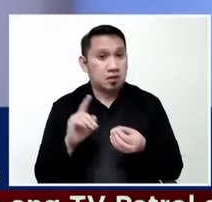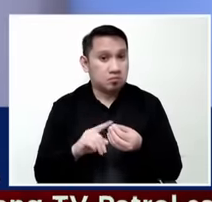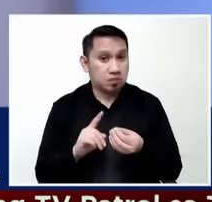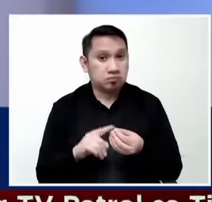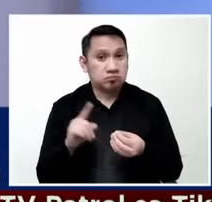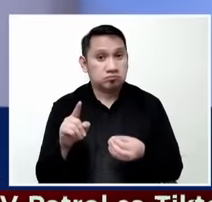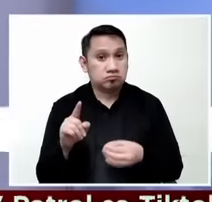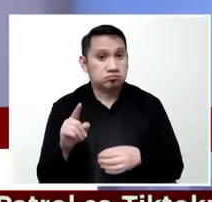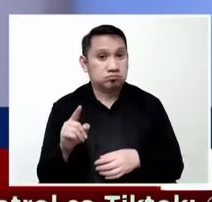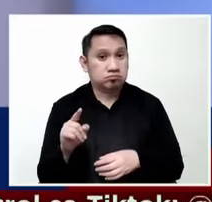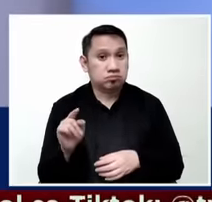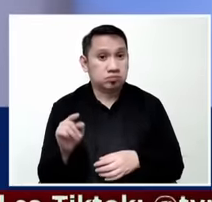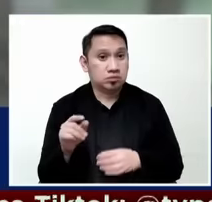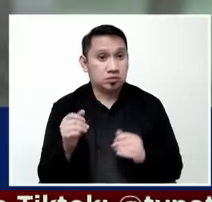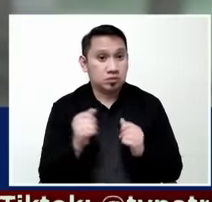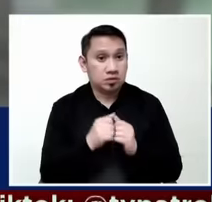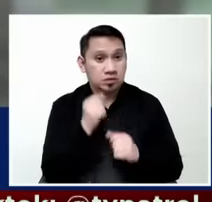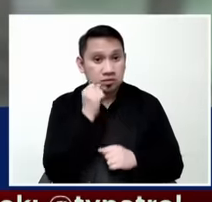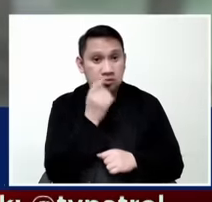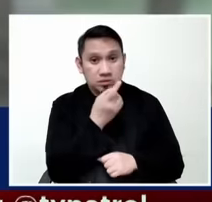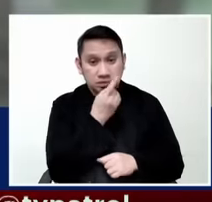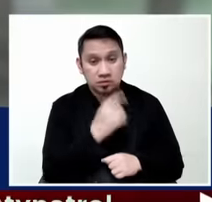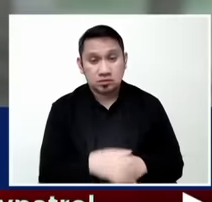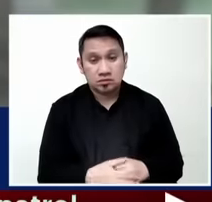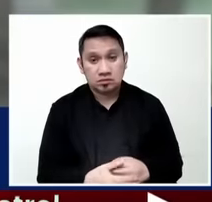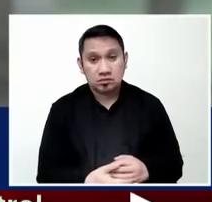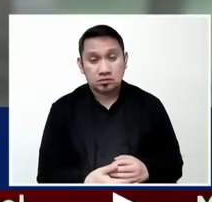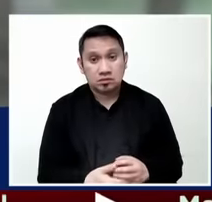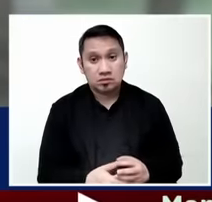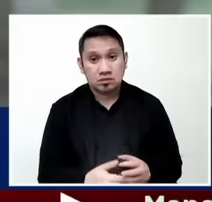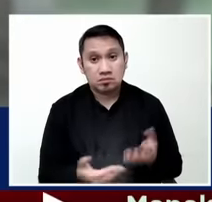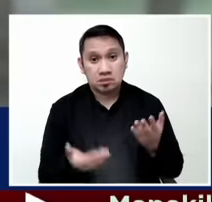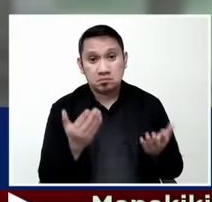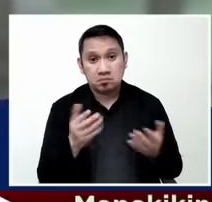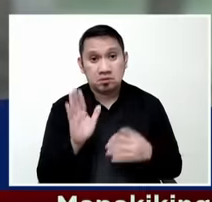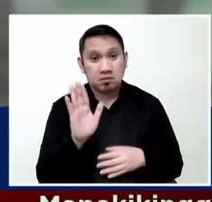laban kay Vice President Sara Duterte. Baka imagination na lang nila yon.